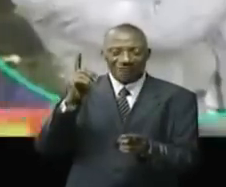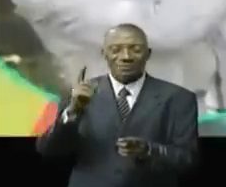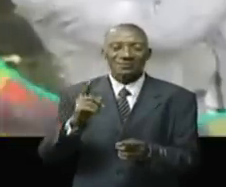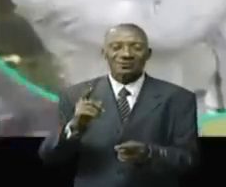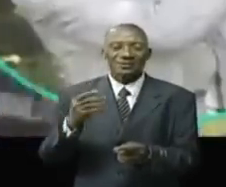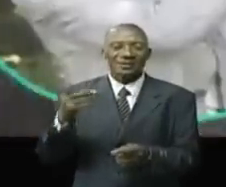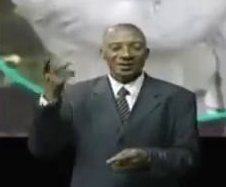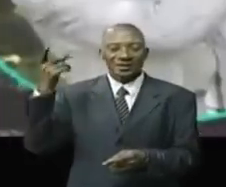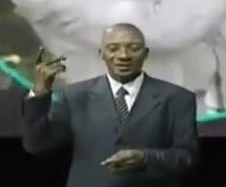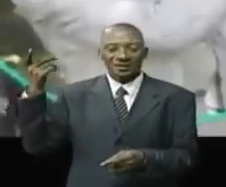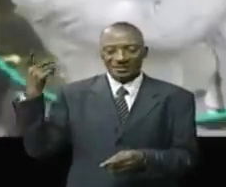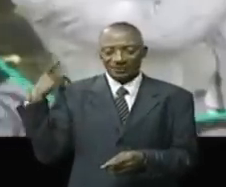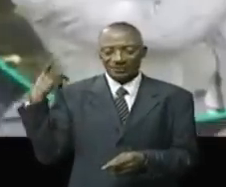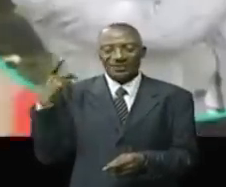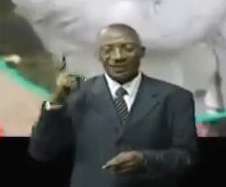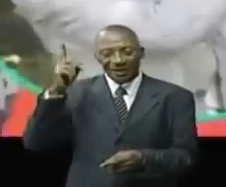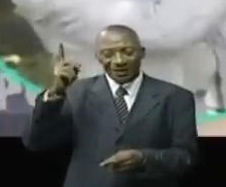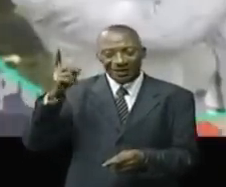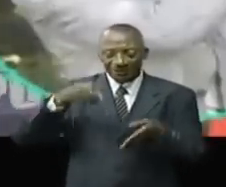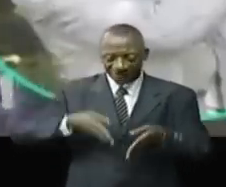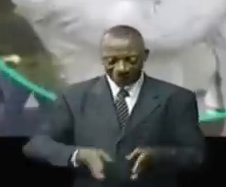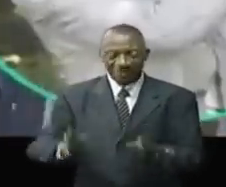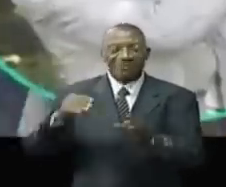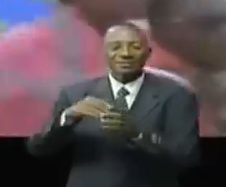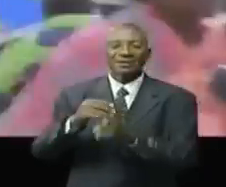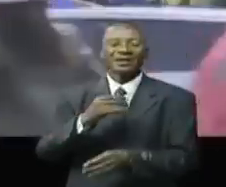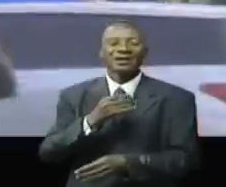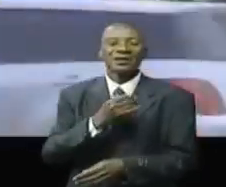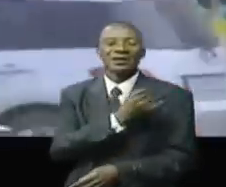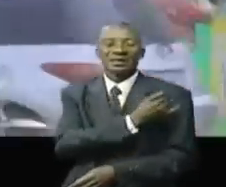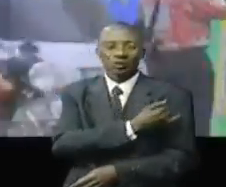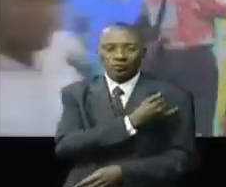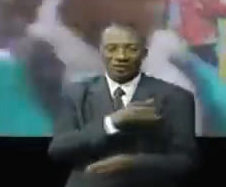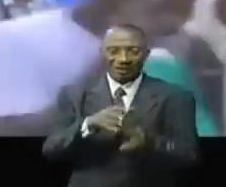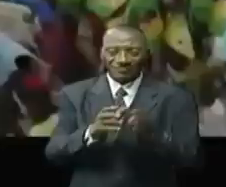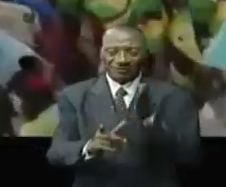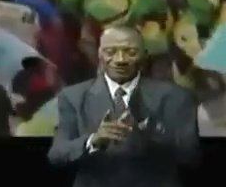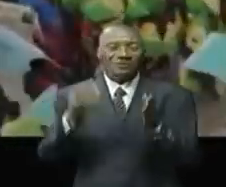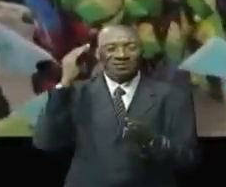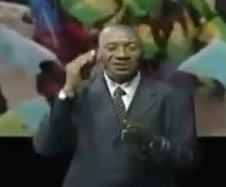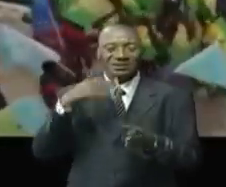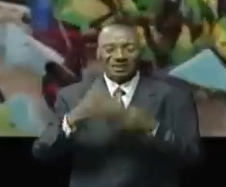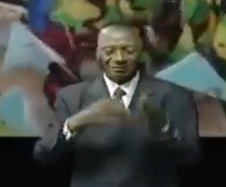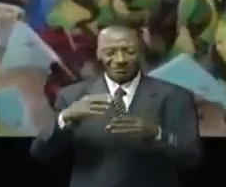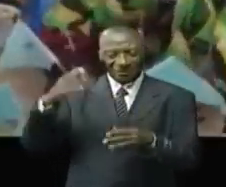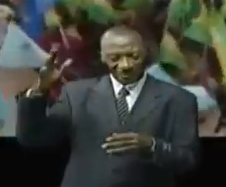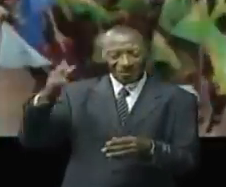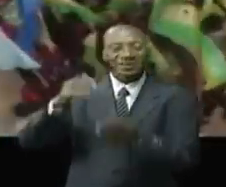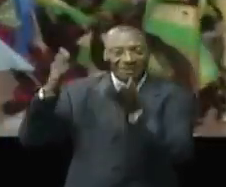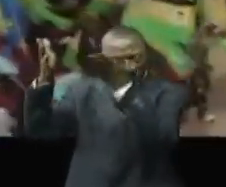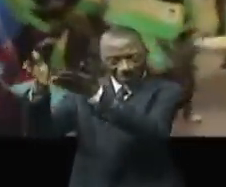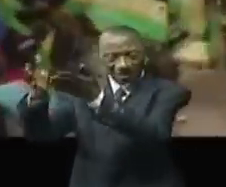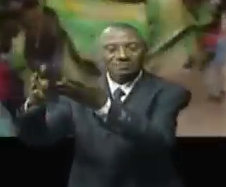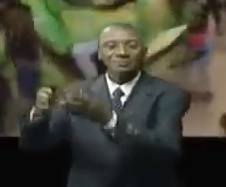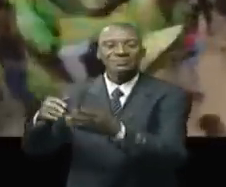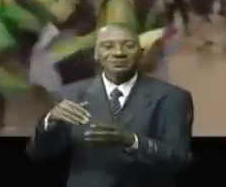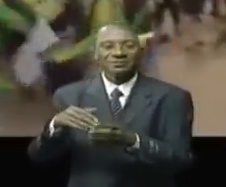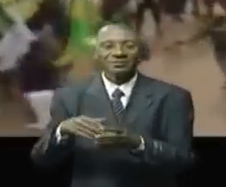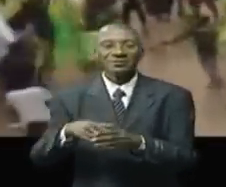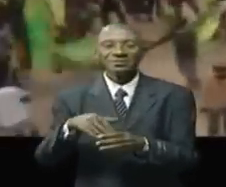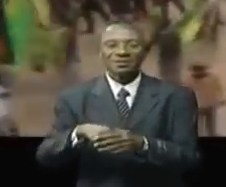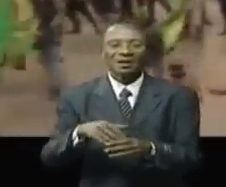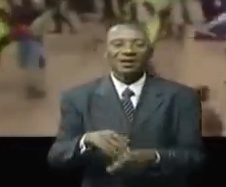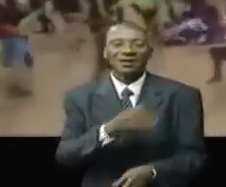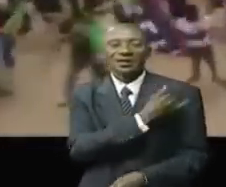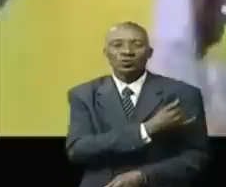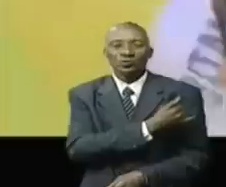de la pacification de l'Ituri et vice-ministre des Affaires étrangères. Parti du rond-point Raoubank, cette marche aille pour point de chute, les